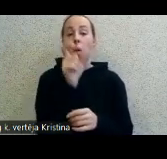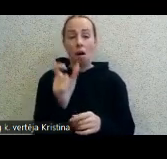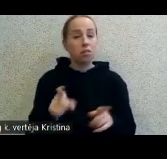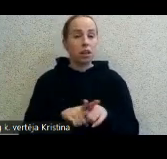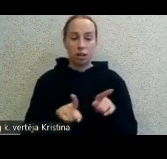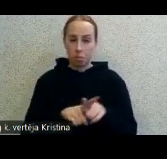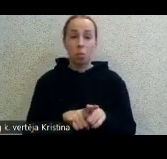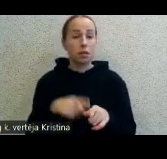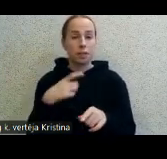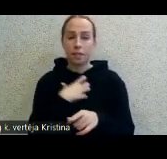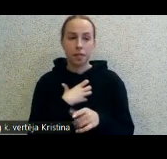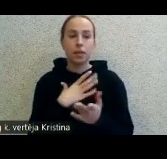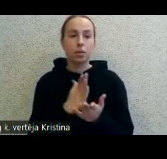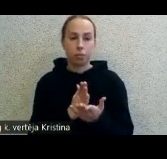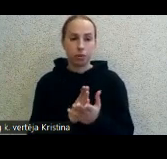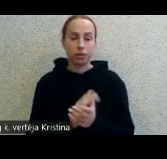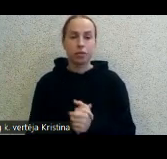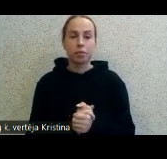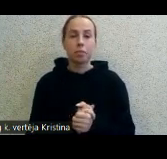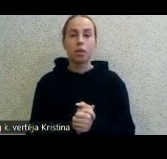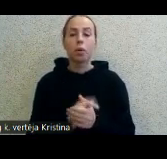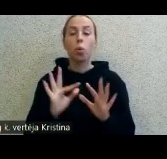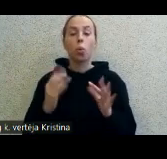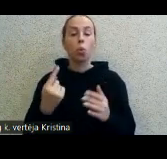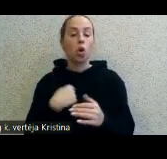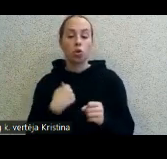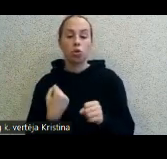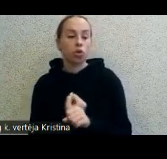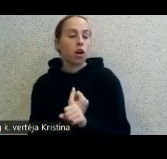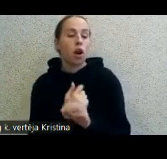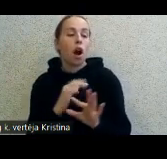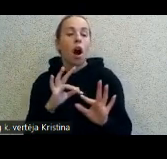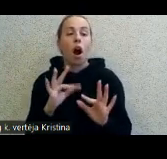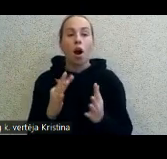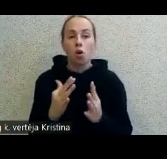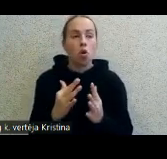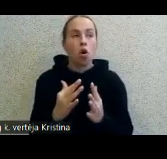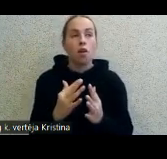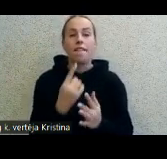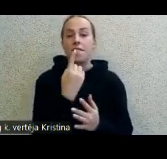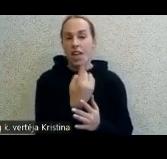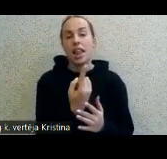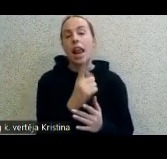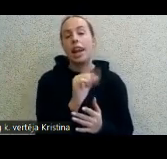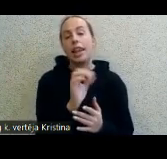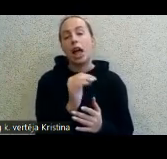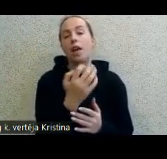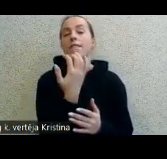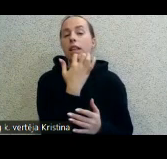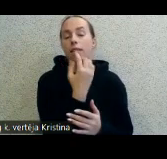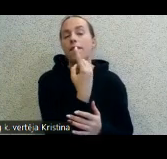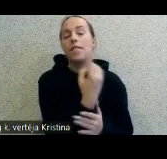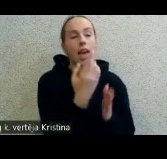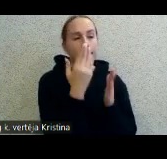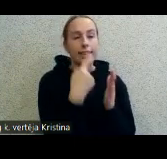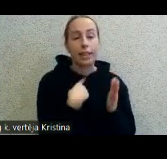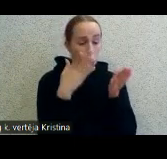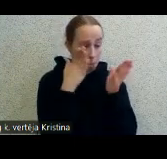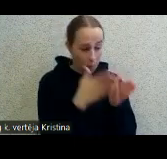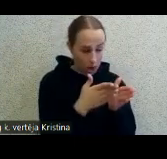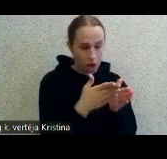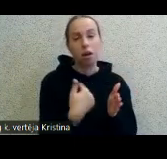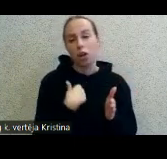Jeigu man reikėtų perskaityti vienos rūšies kažkokią literatūrą visą gyvenimą, va taip man pasakytų malonumą, tai aš pasirinkčiau